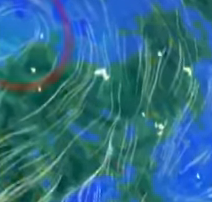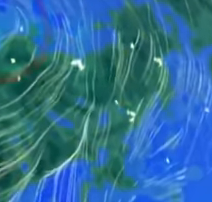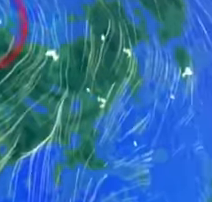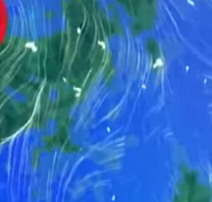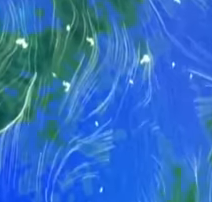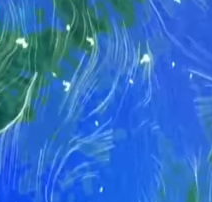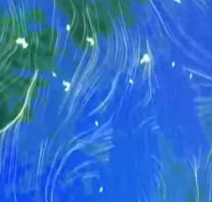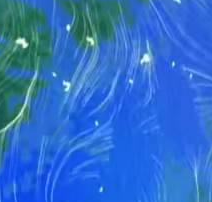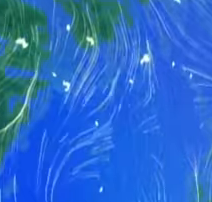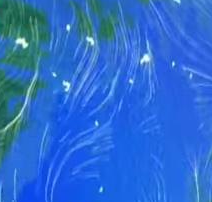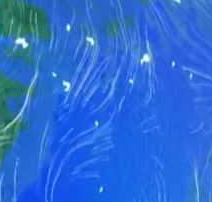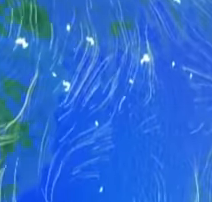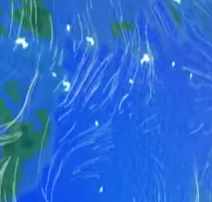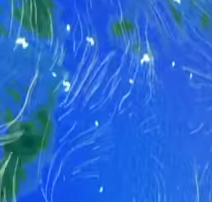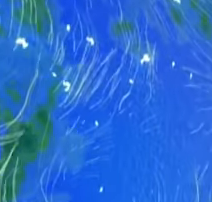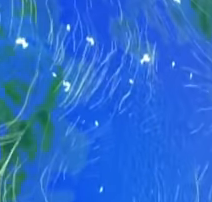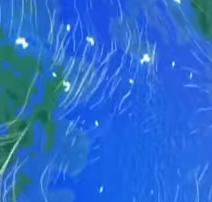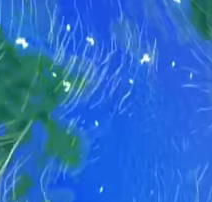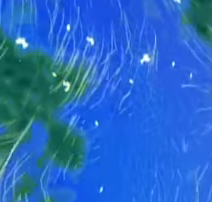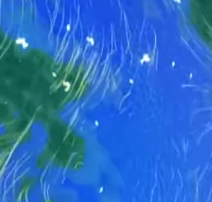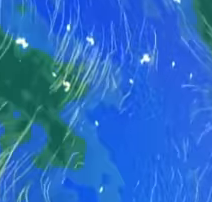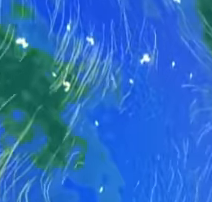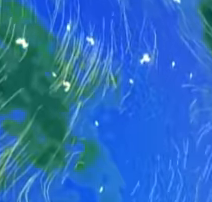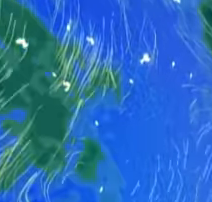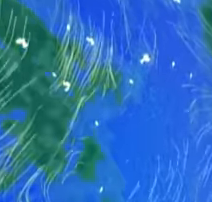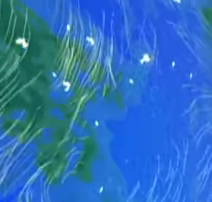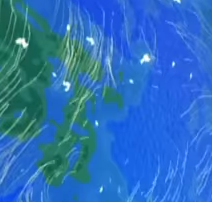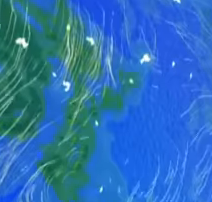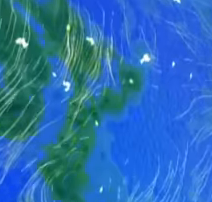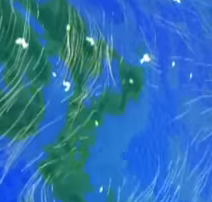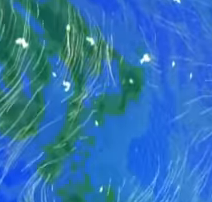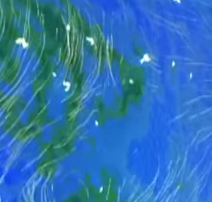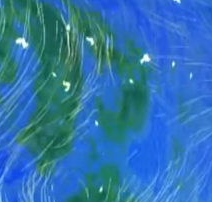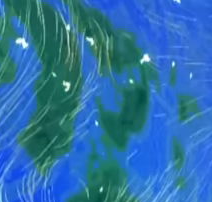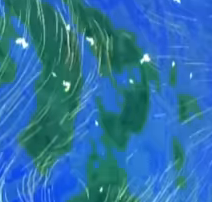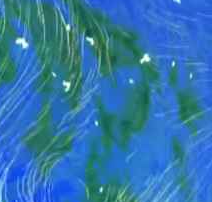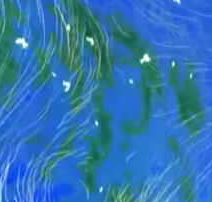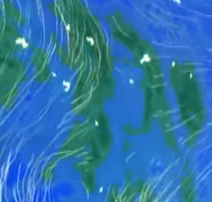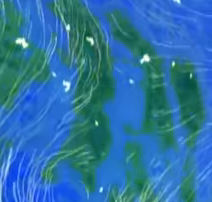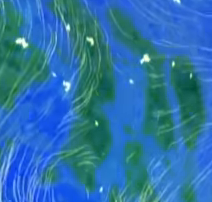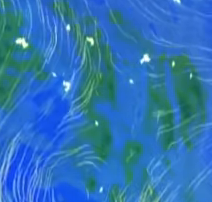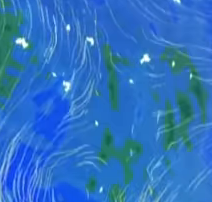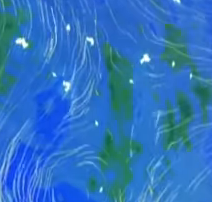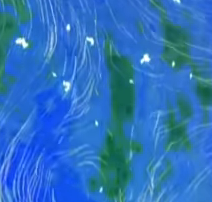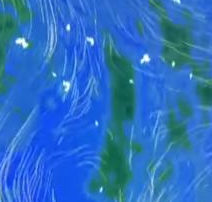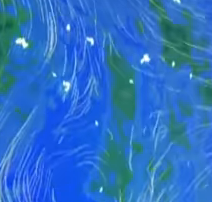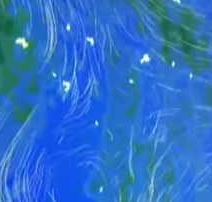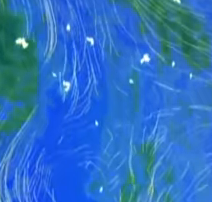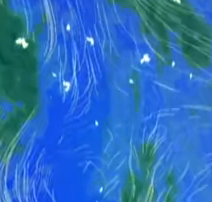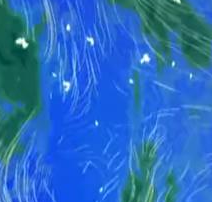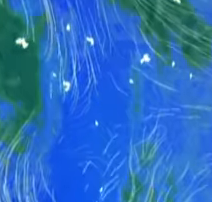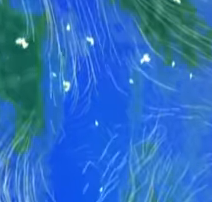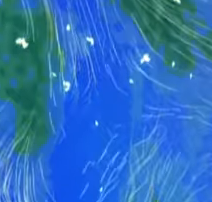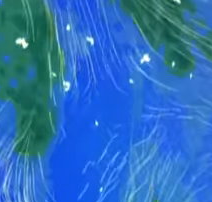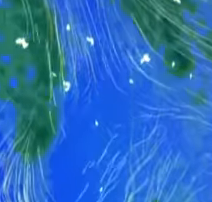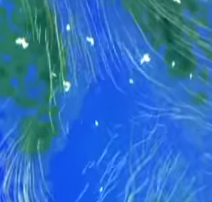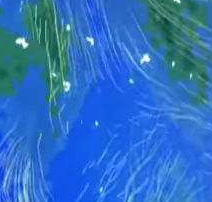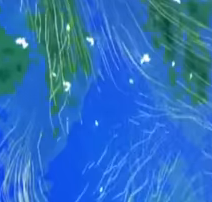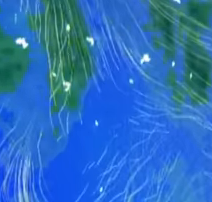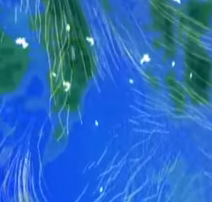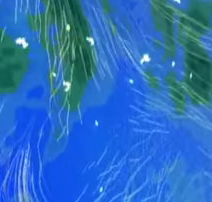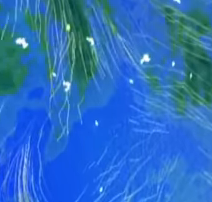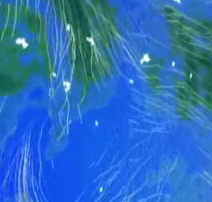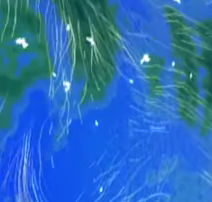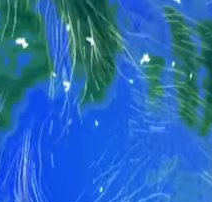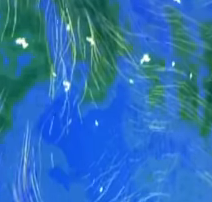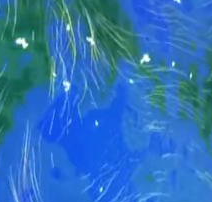ang LPA sa labas ng PAR hanggang sa weekend, pero ang trough extension nito ay aabot na sa may Mindanao at magdala po ng